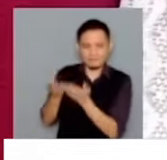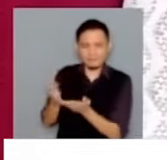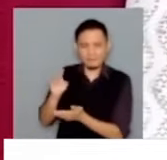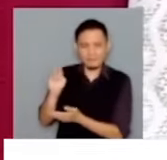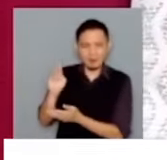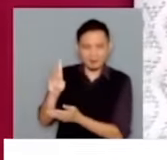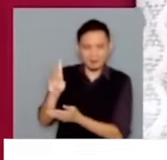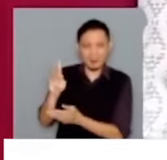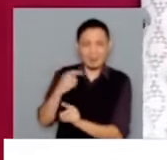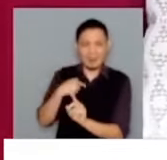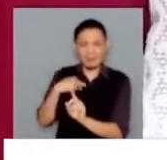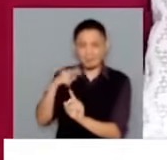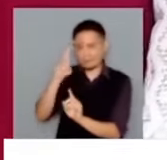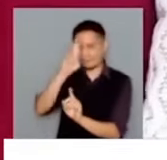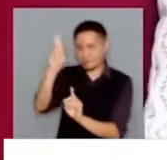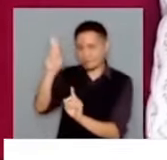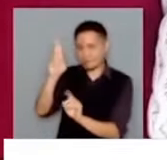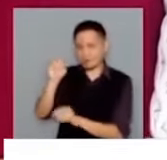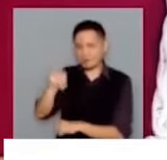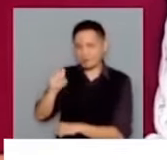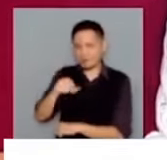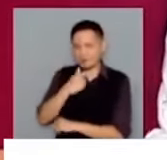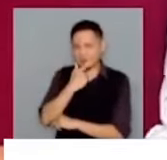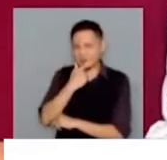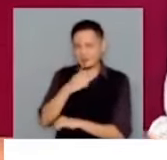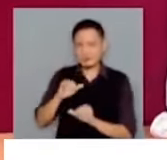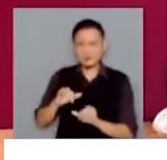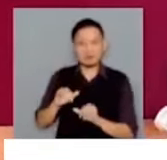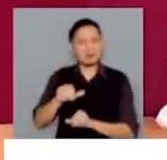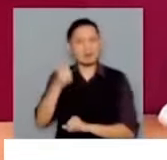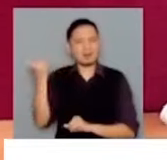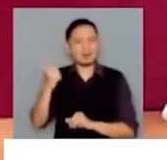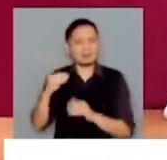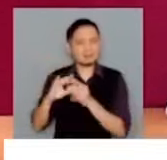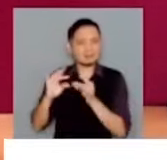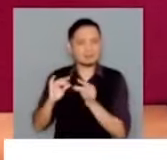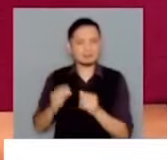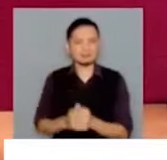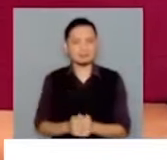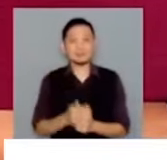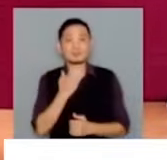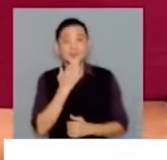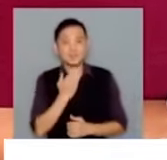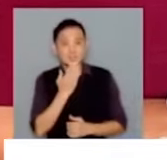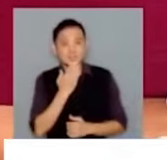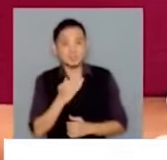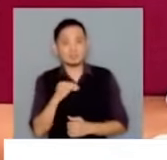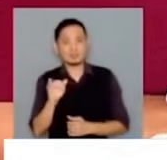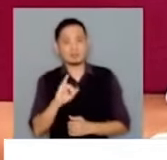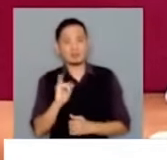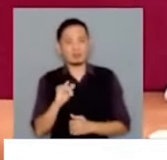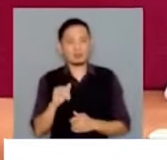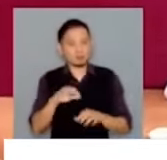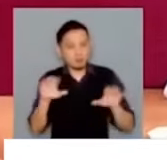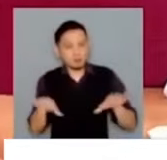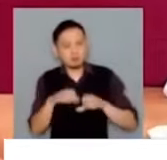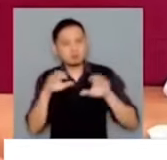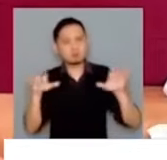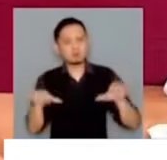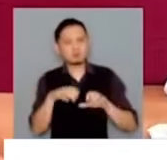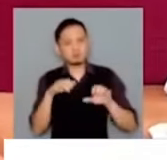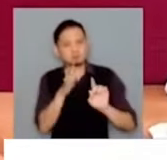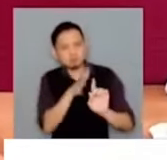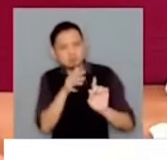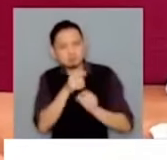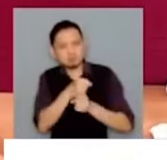At pala na ano po, sweet siya and ma-effort po siya sa akin. And syempre ngayon nagka-baby kami, parang